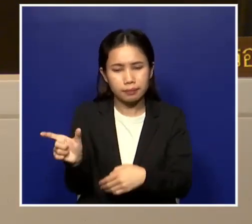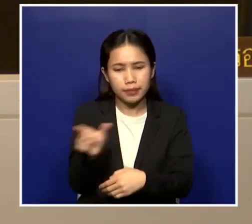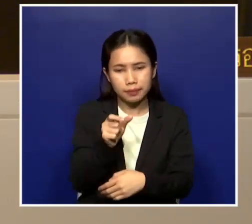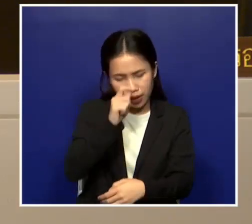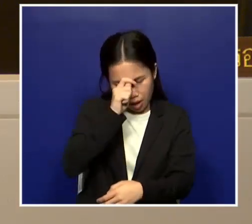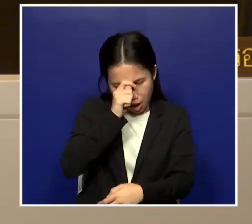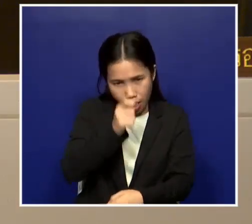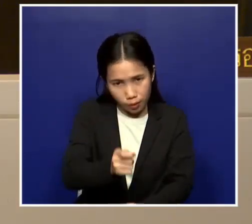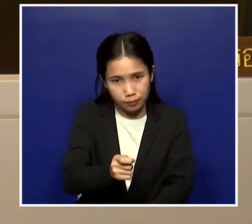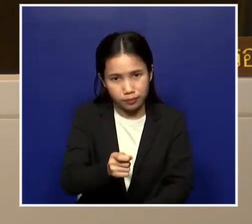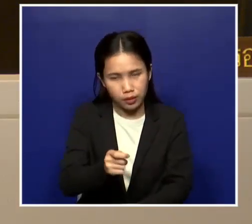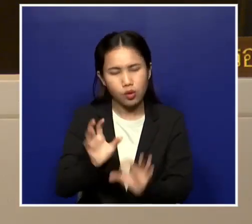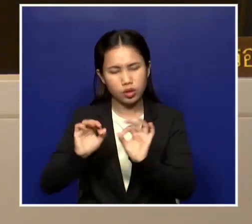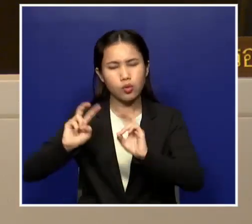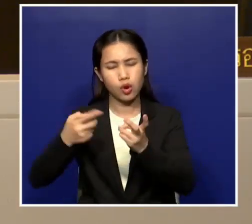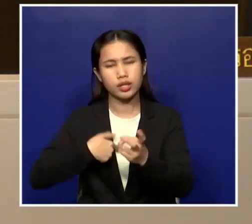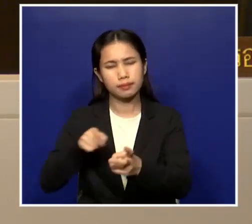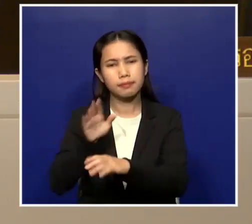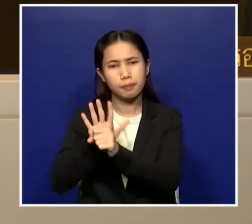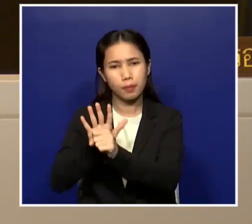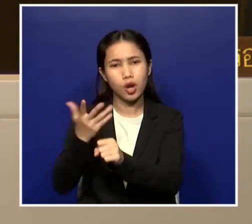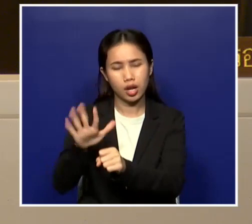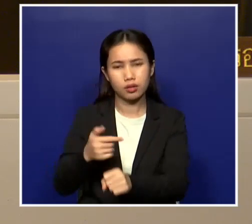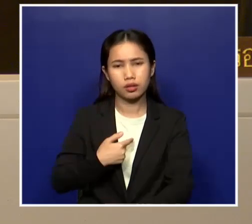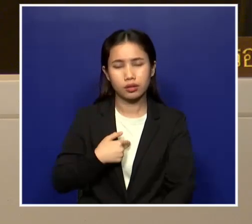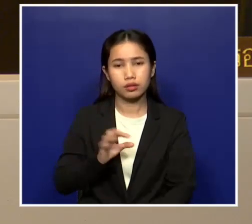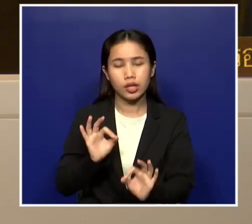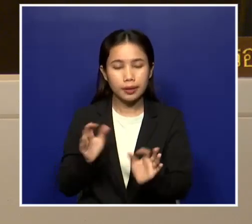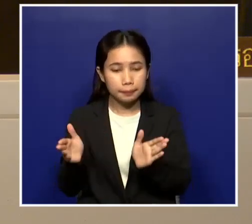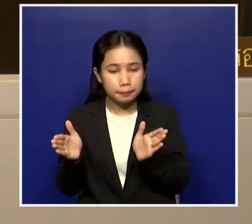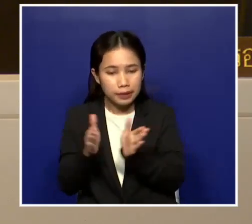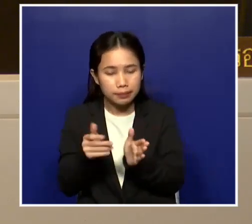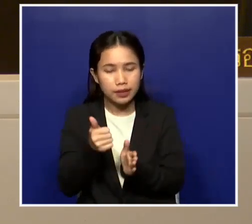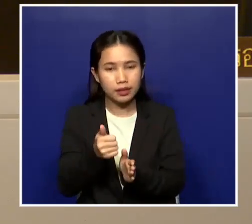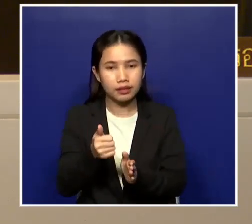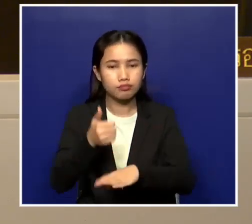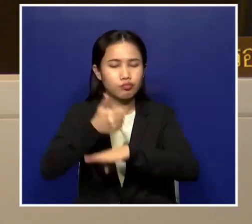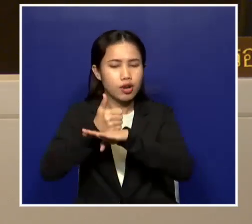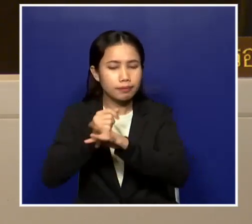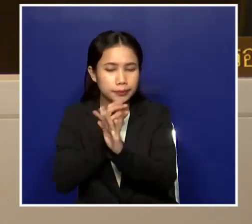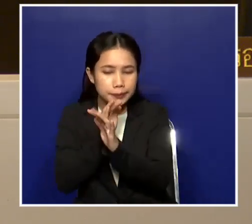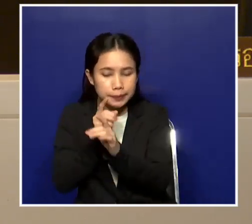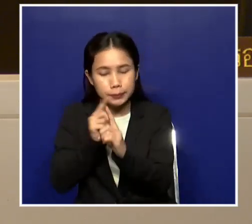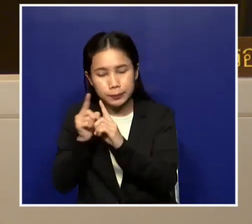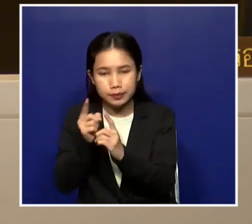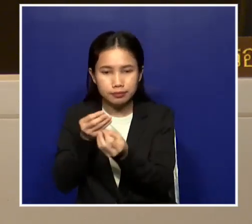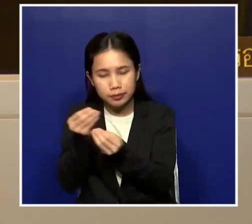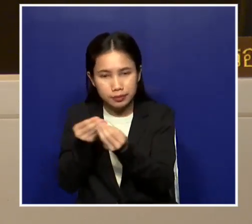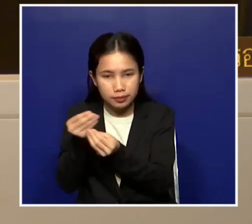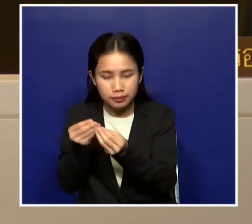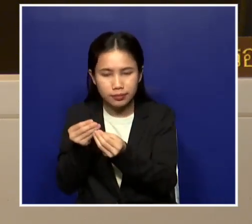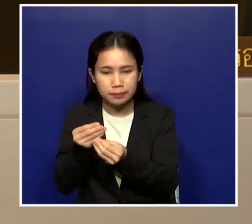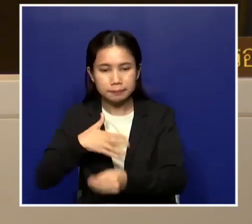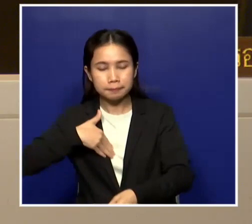มากเลยนะฮะ ประเด็นนี้พอแล้วครับท่านนุ่นครับ ครับครับเอาสั้นๆก็คือผู้นำเขาก็ไปซุบซิบกันนะว่าเขาก็อึดอัดไม่สบาย